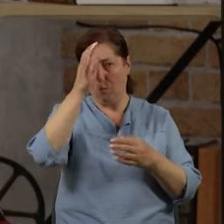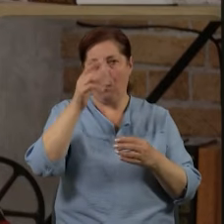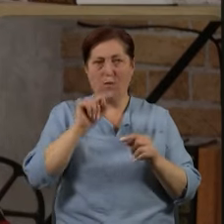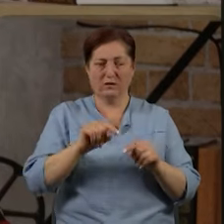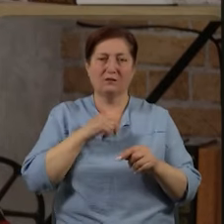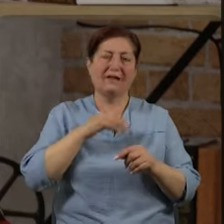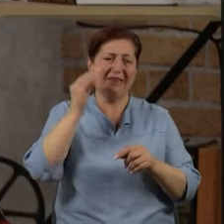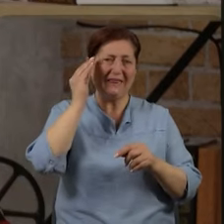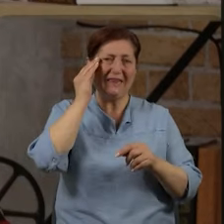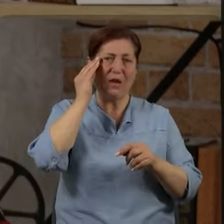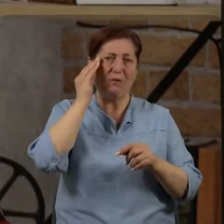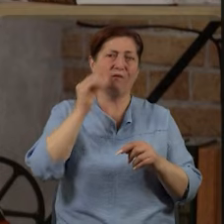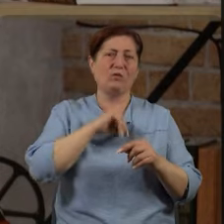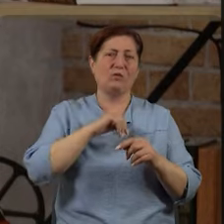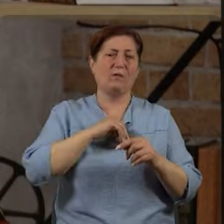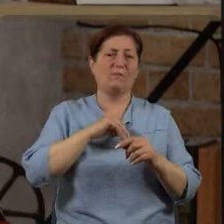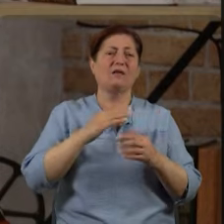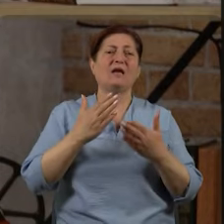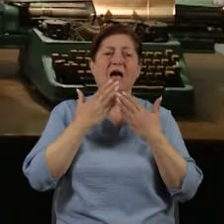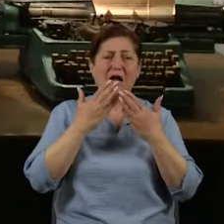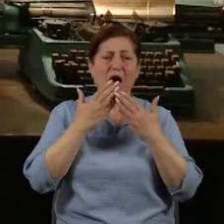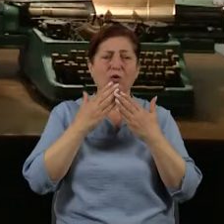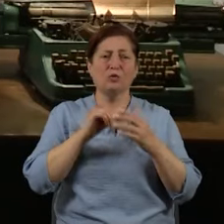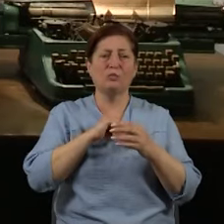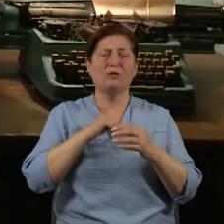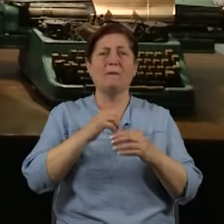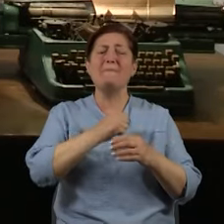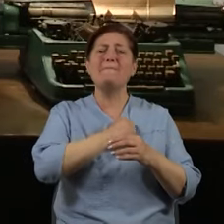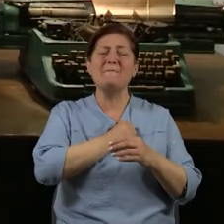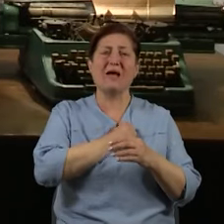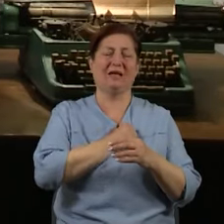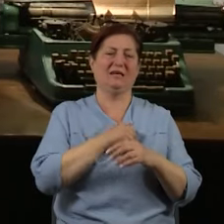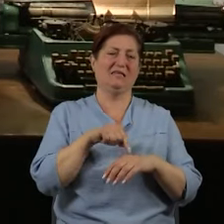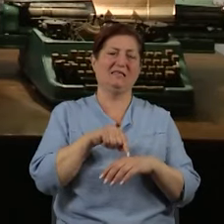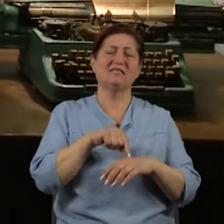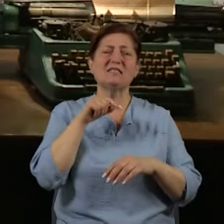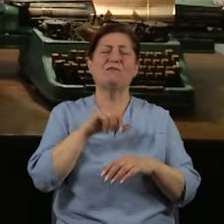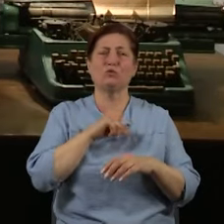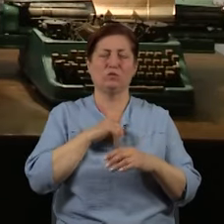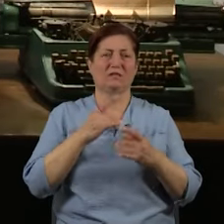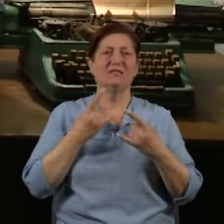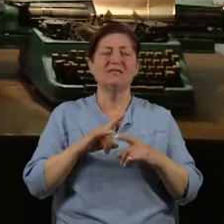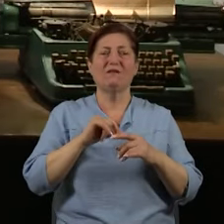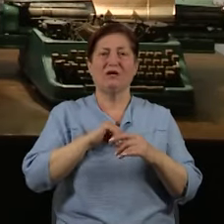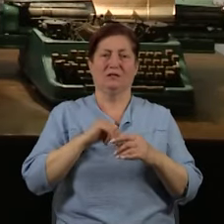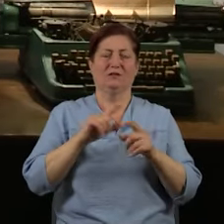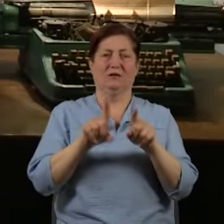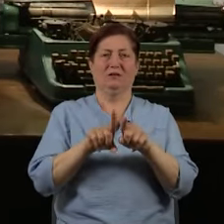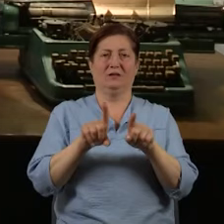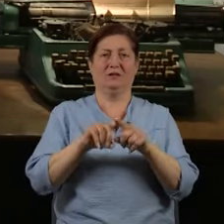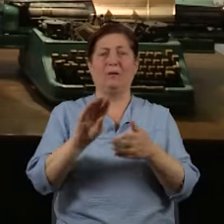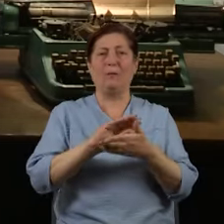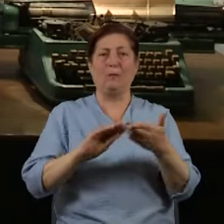իմ տպավորությամբ, երբ որ բանաստեղծությունները կարդում ենք, նախ եւ առաջ այդ մեղքի զգացումից ծնված պոեզիա է։ Սա ինչու եմ շեշտում,